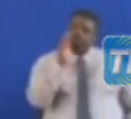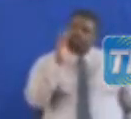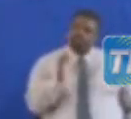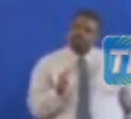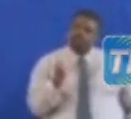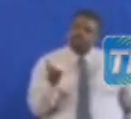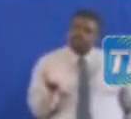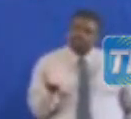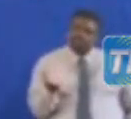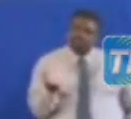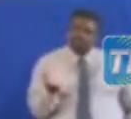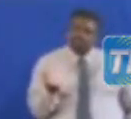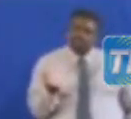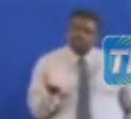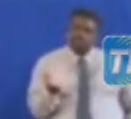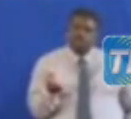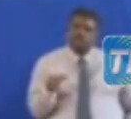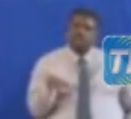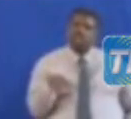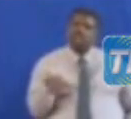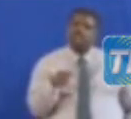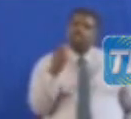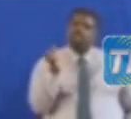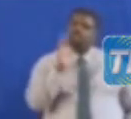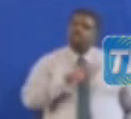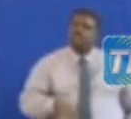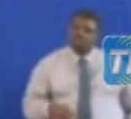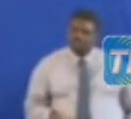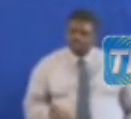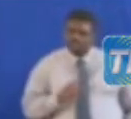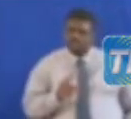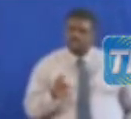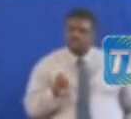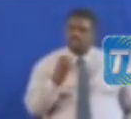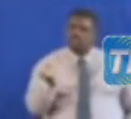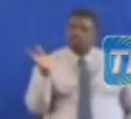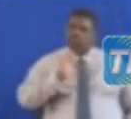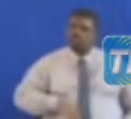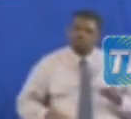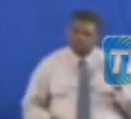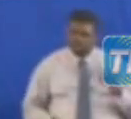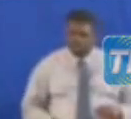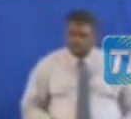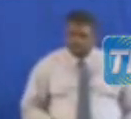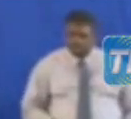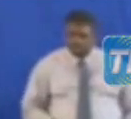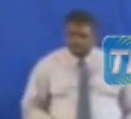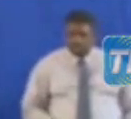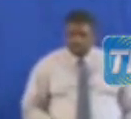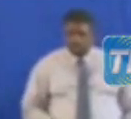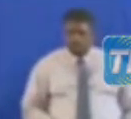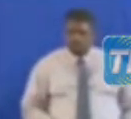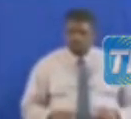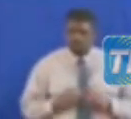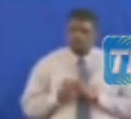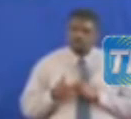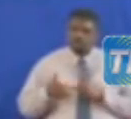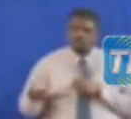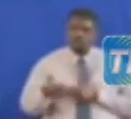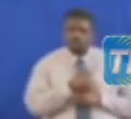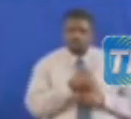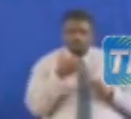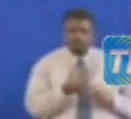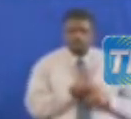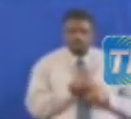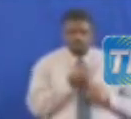184. Mheshimiwa Waziri, kengele ya pili imeshagonga, dakika tatu malizia. Naomba idhini, tunaomba idhini ya kukusanya